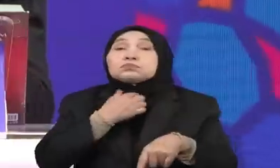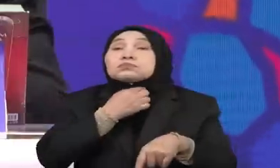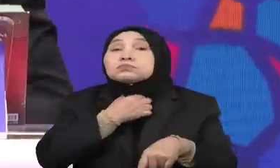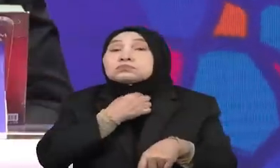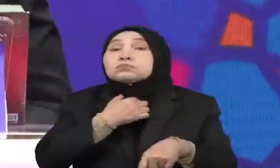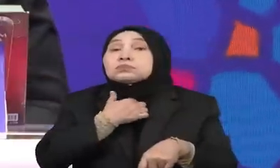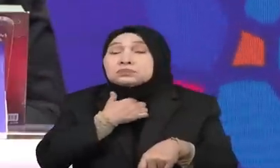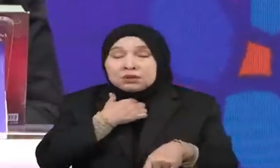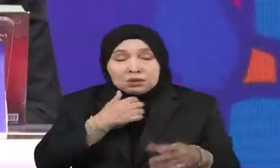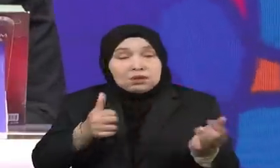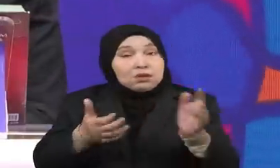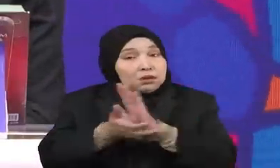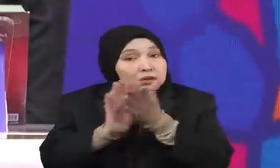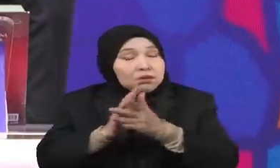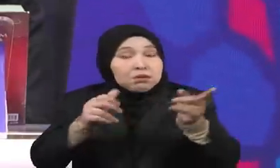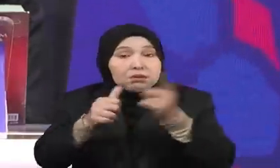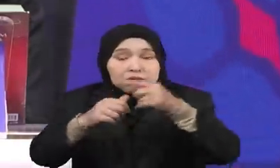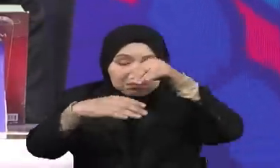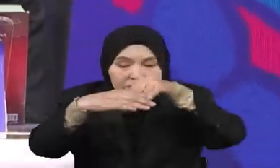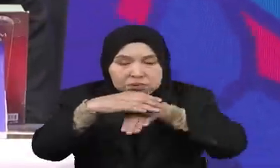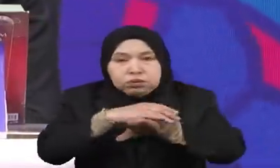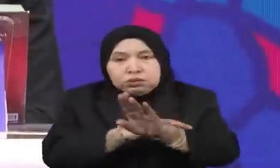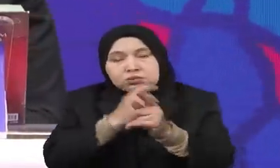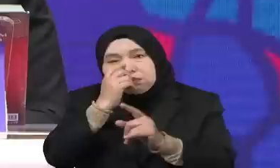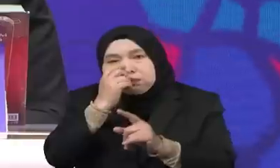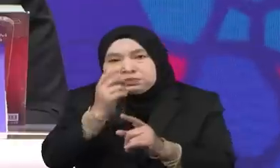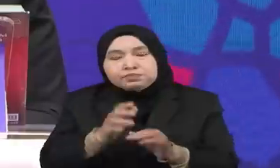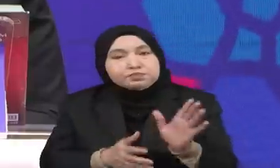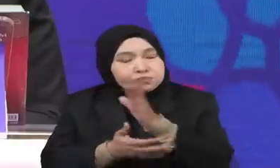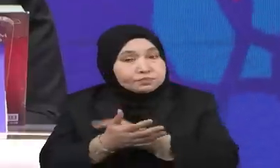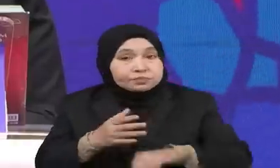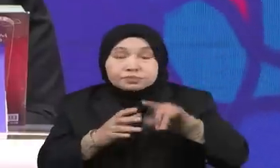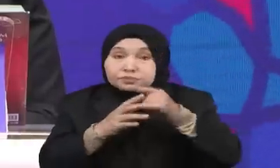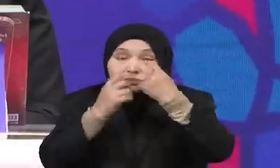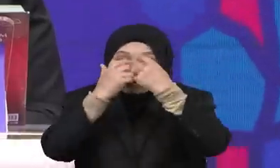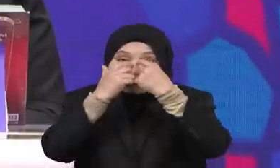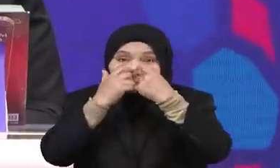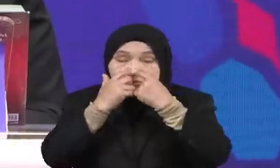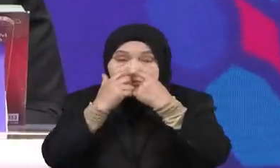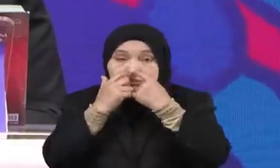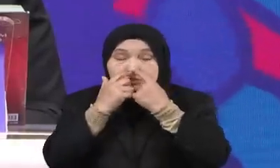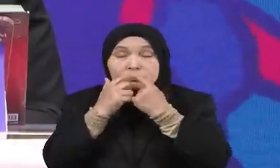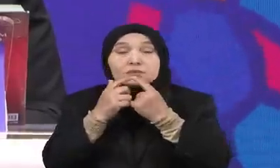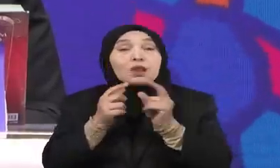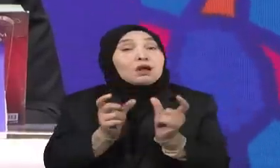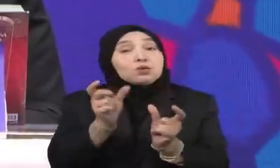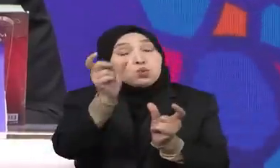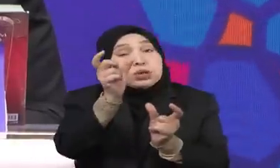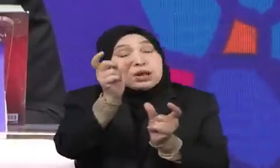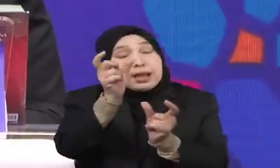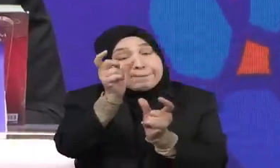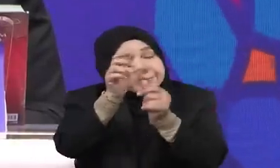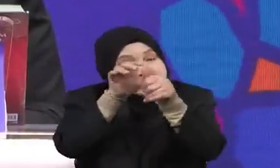terutama jadi masuk ke dalam ke dalam rongga hidung dan juga nuntut ke dalam